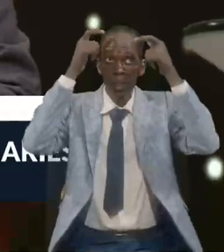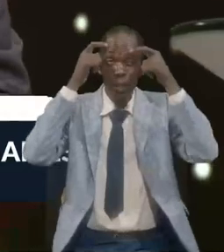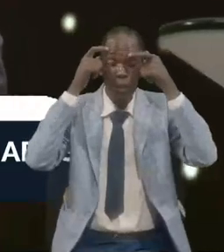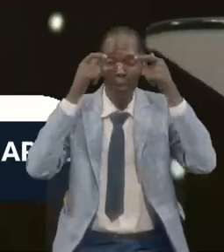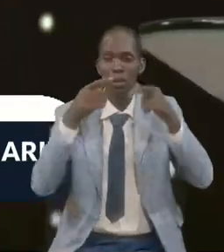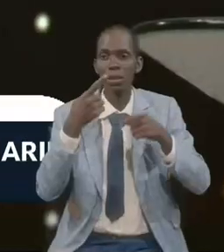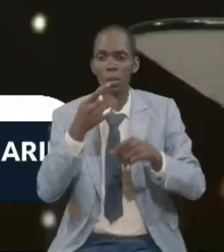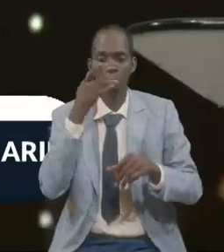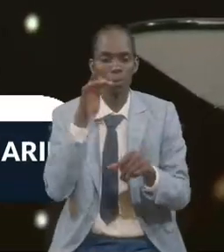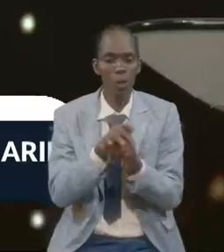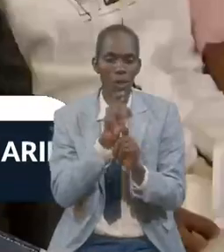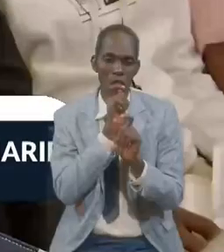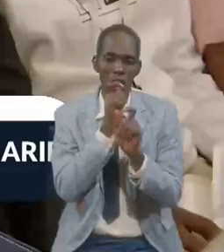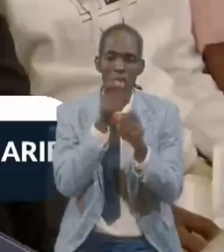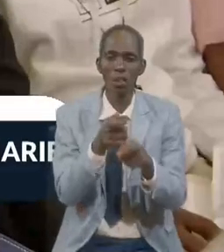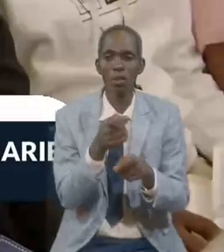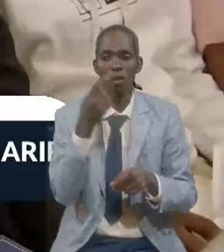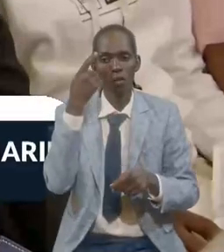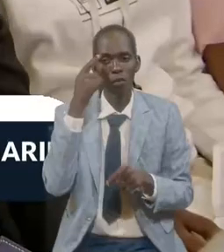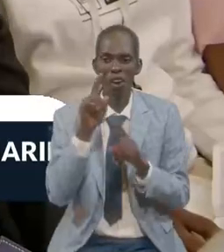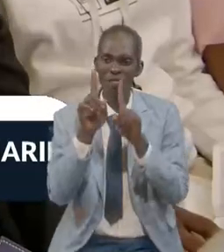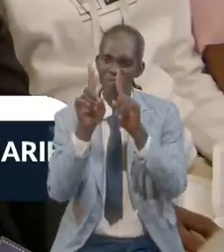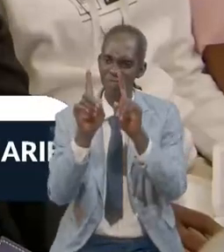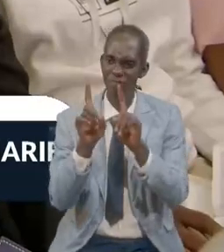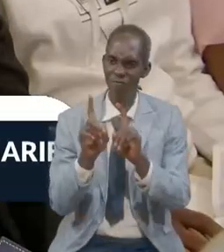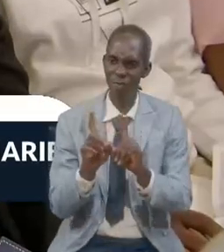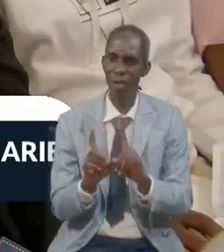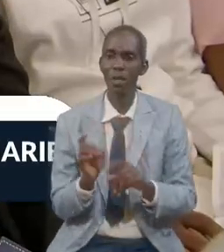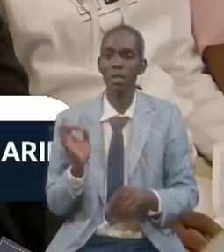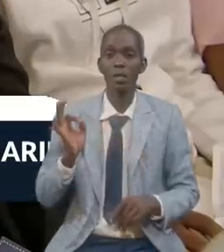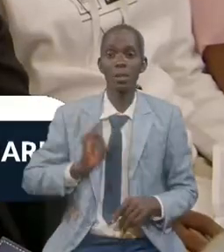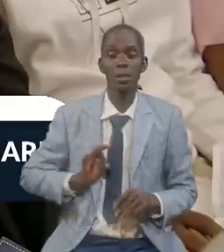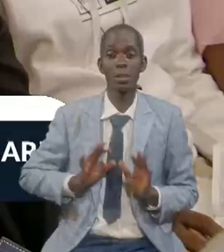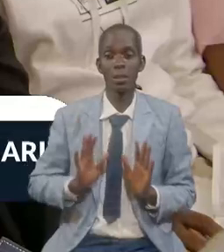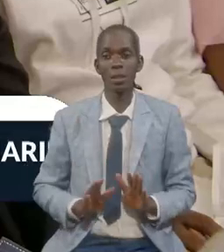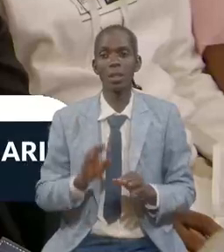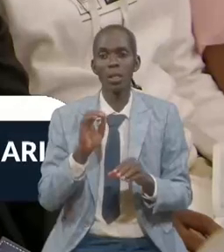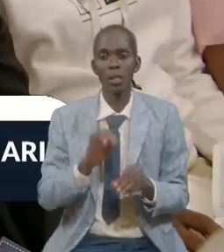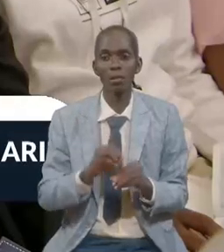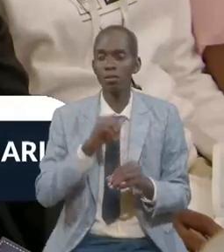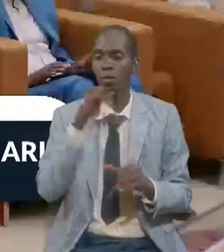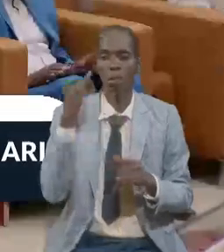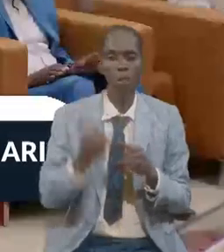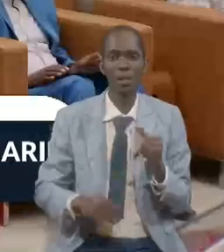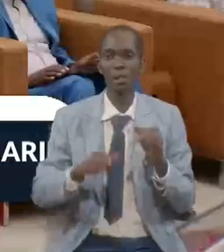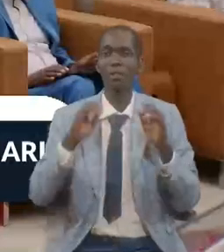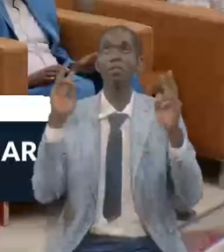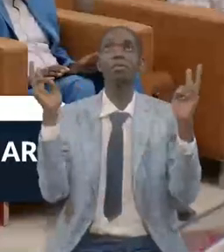promise, la récompense promise aux bénéficiaires éprouvés dans le